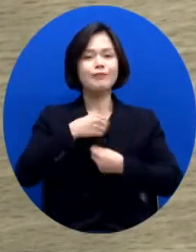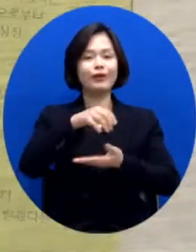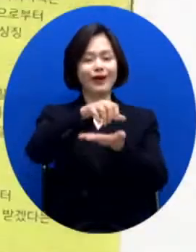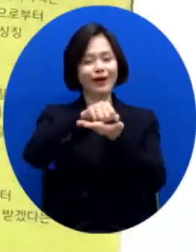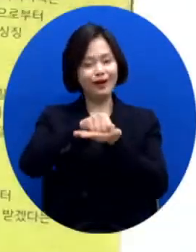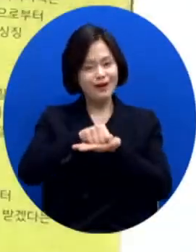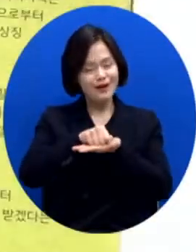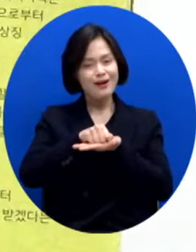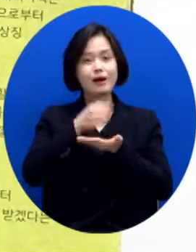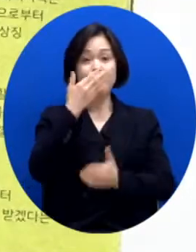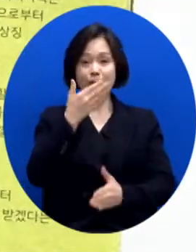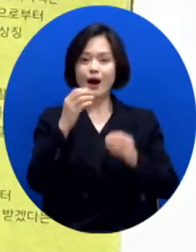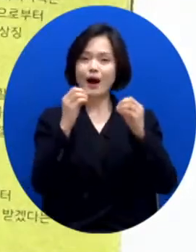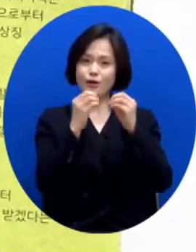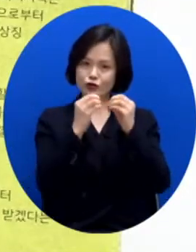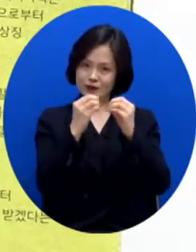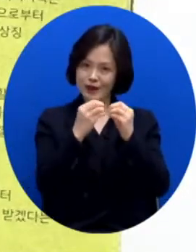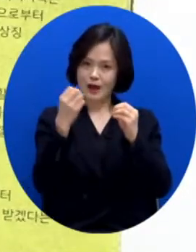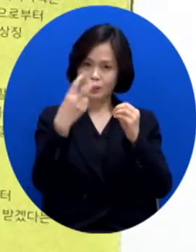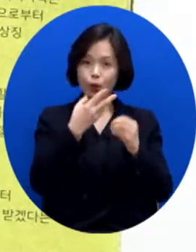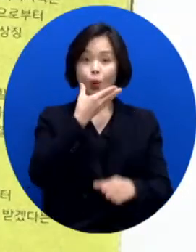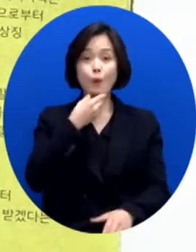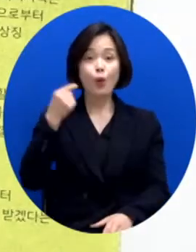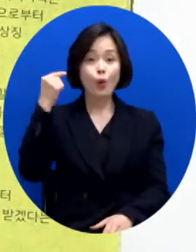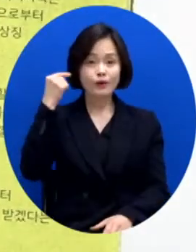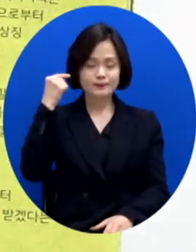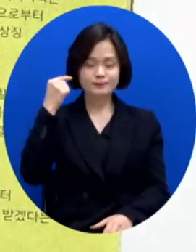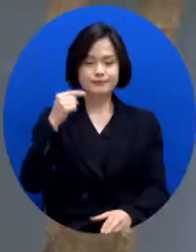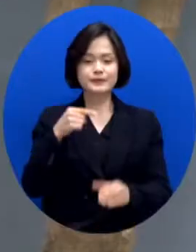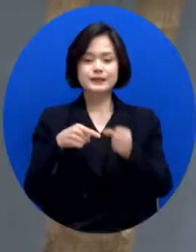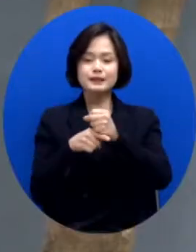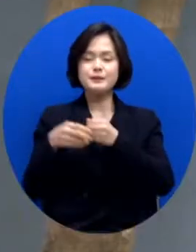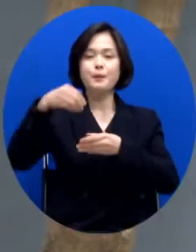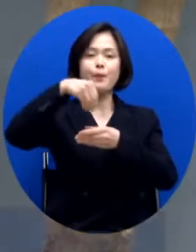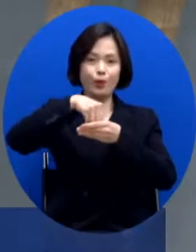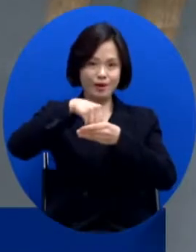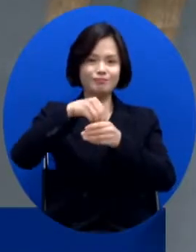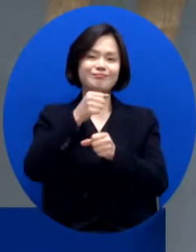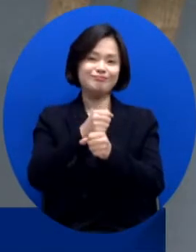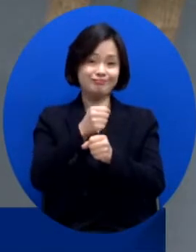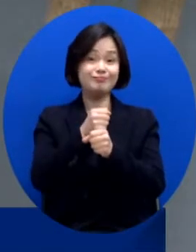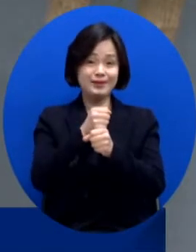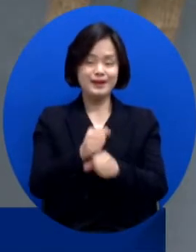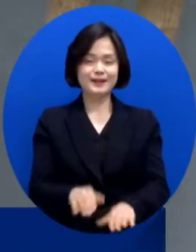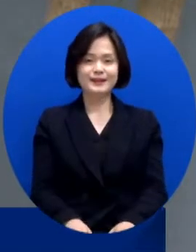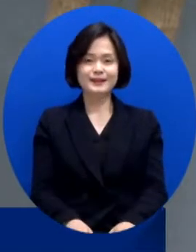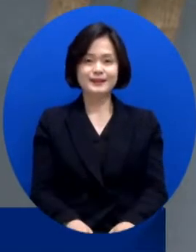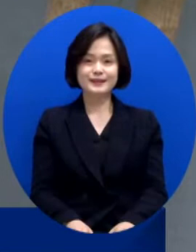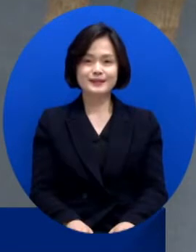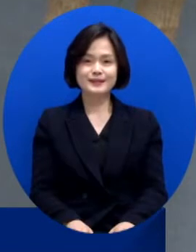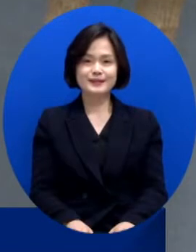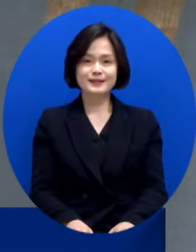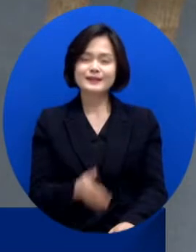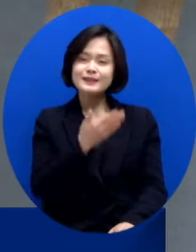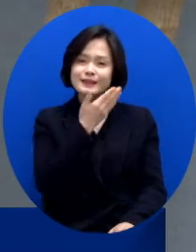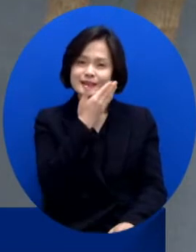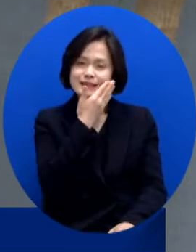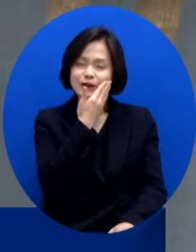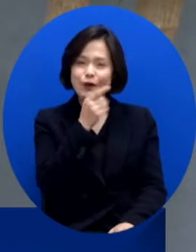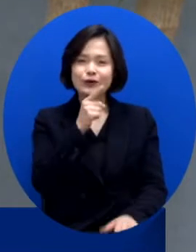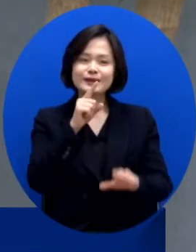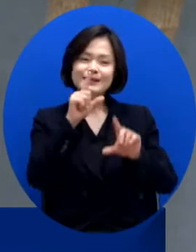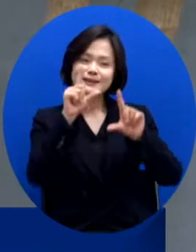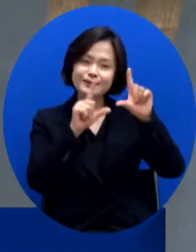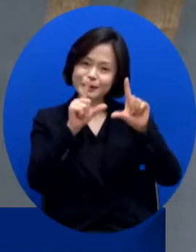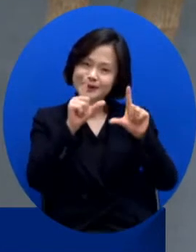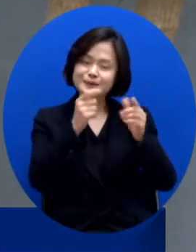감성적인 문장과 복음적 메시지들로 풀어냈습니다. 캐릭터를 통해서 사람들의 궁금증을 자아내게 해서